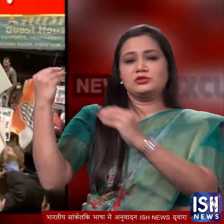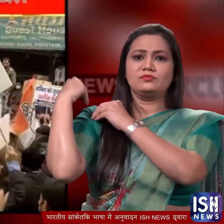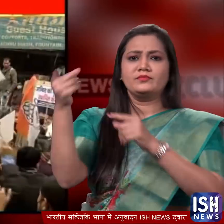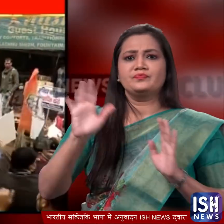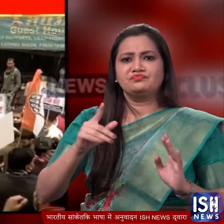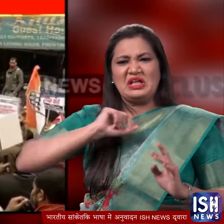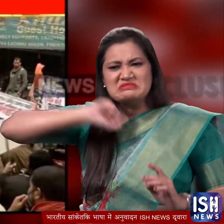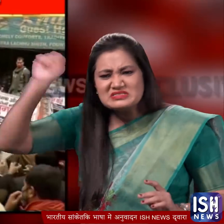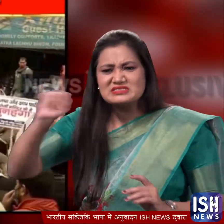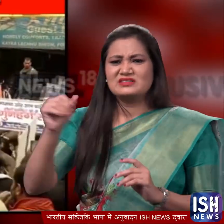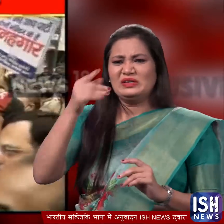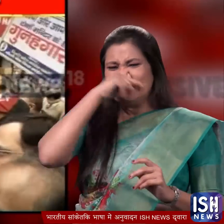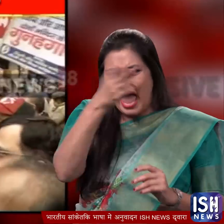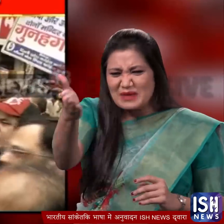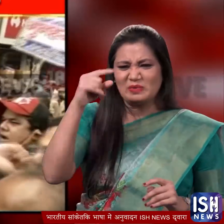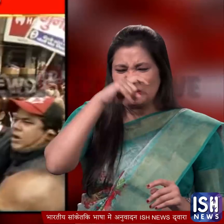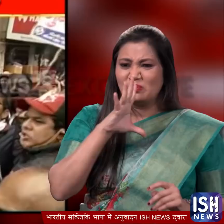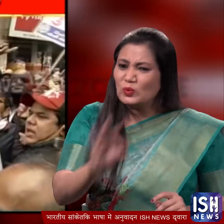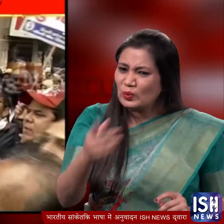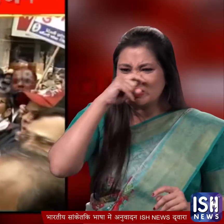और दोनों पार्टियों के खिलाफ नारे लगाए।